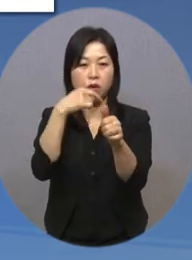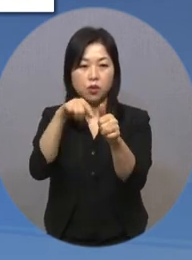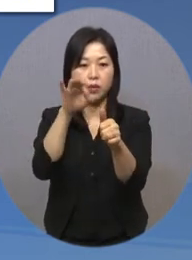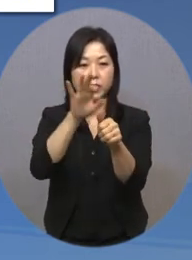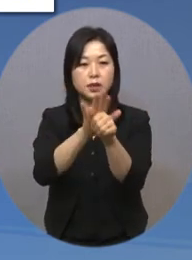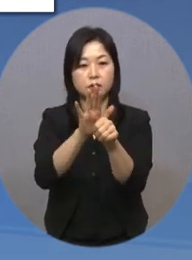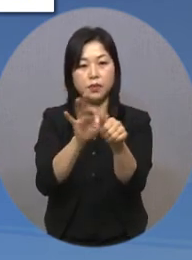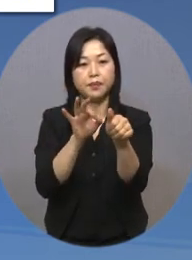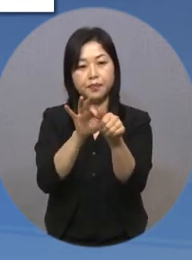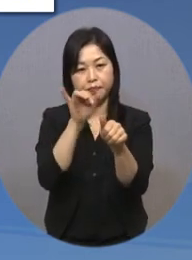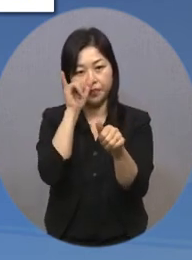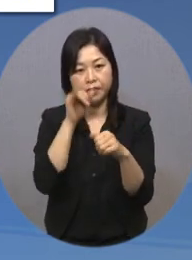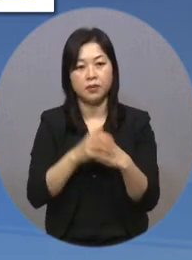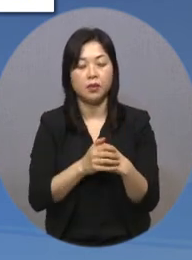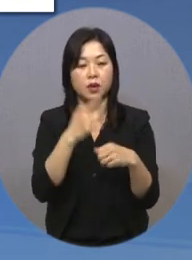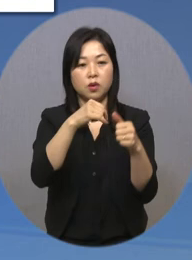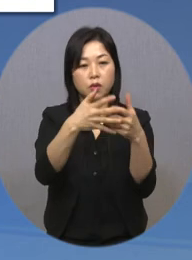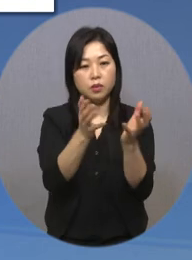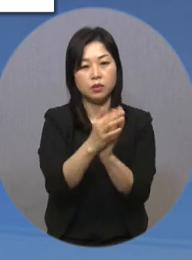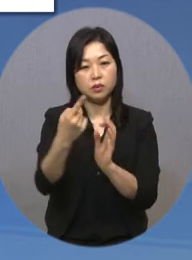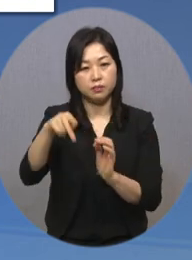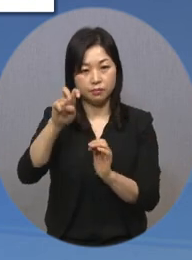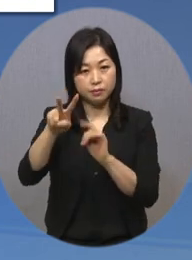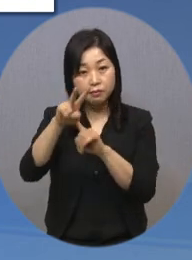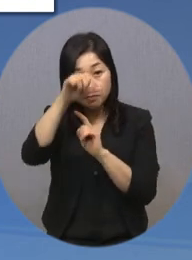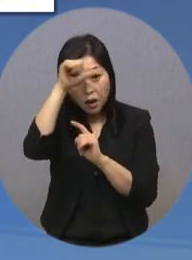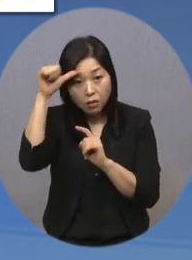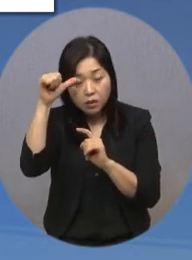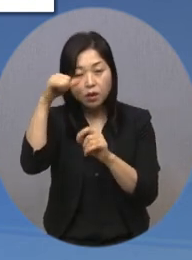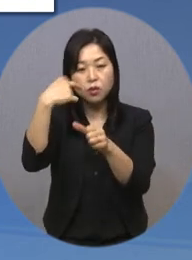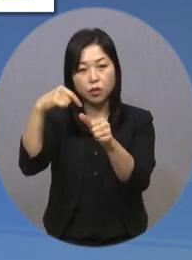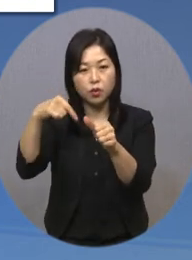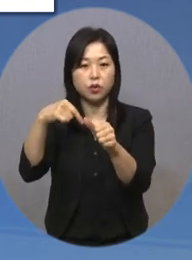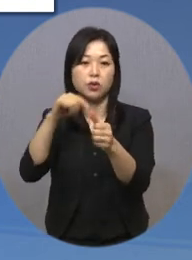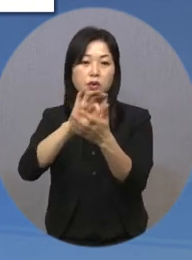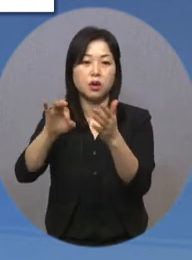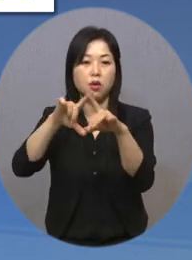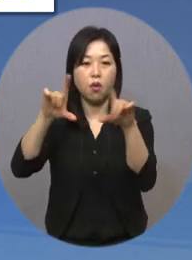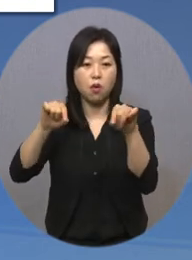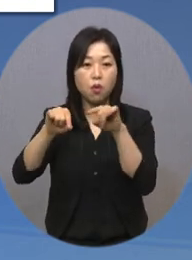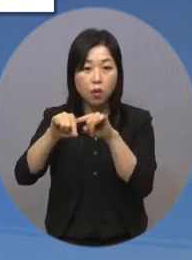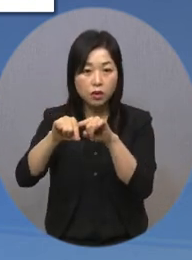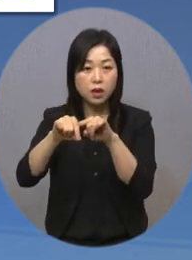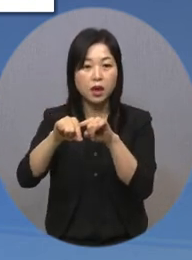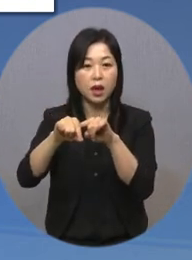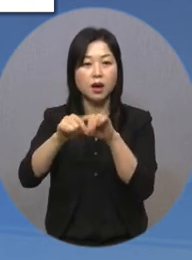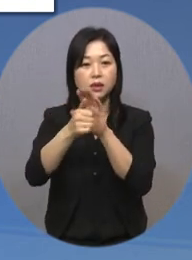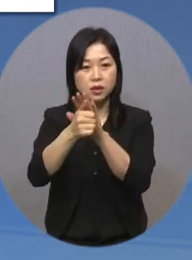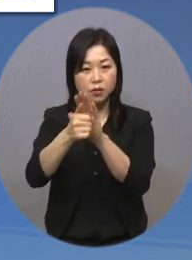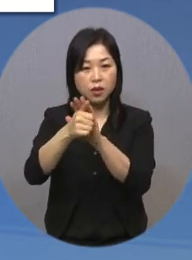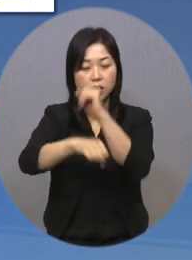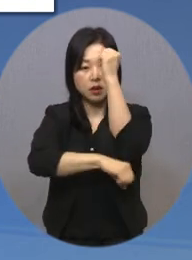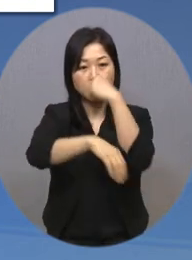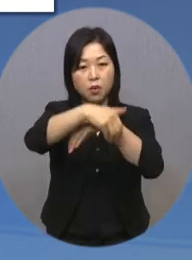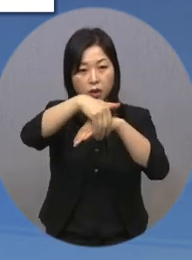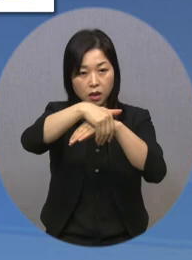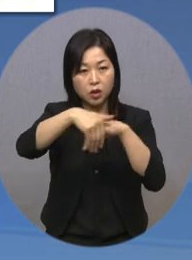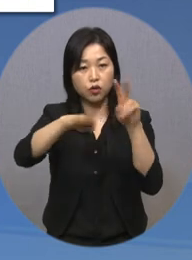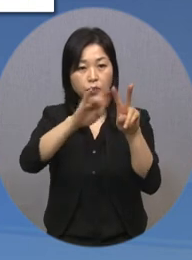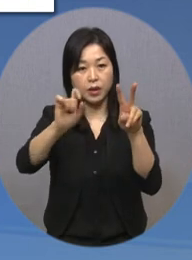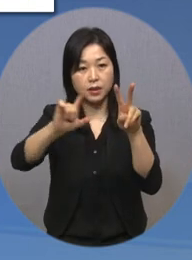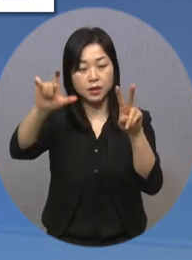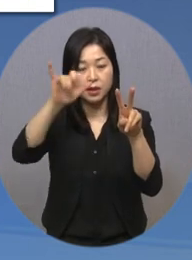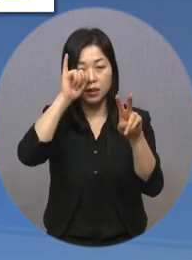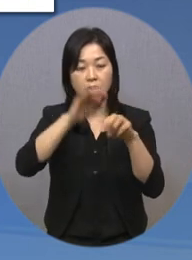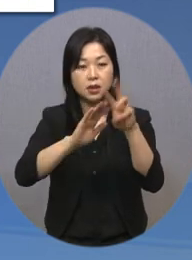제도인데요. 교육부는 2022년 평생교육 이용권 지원 기본계획에 따라 지난해보다 2배 늘어난